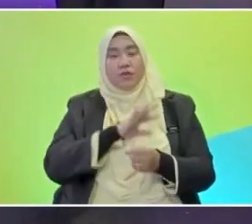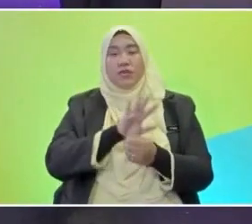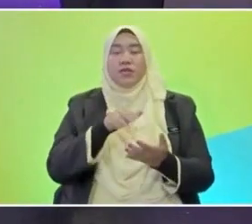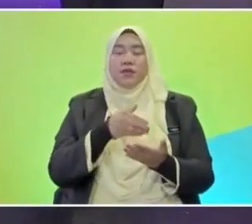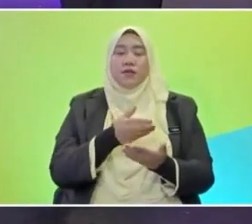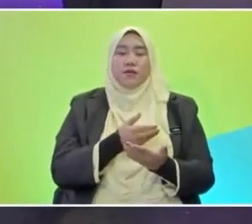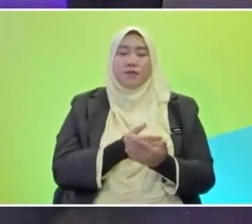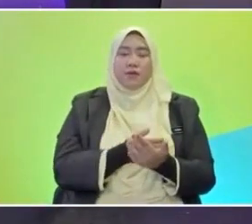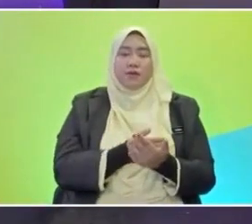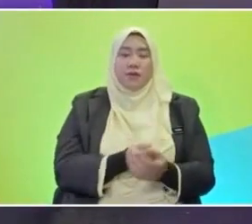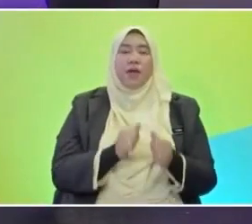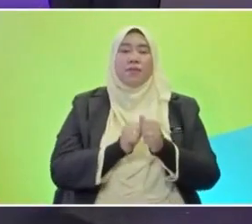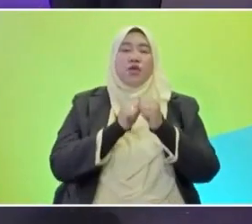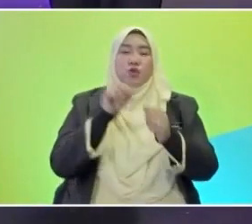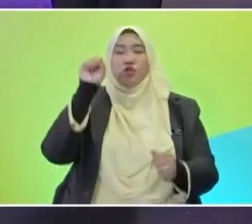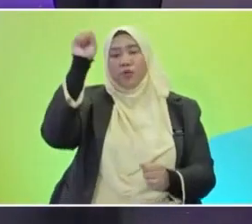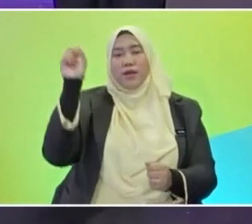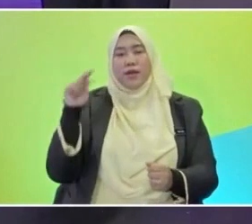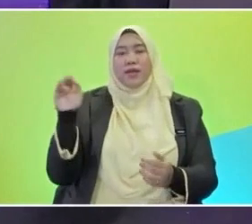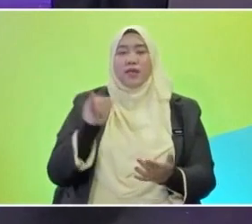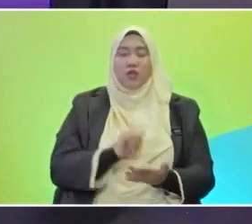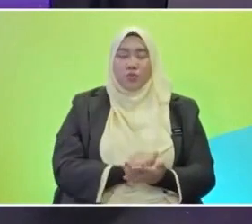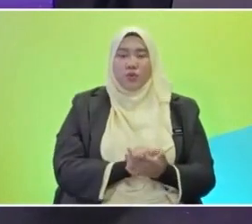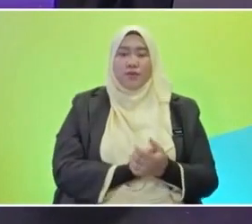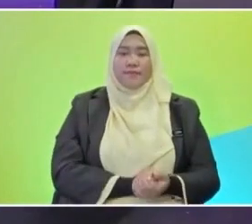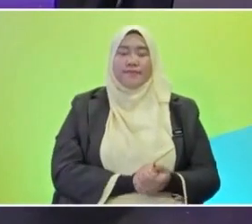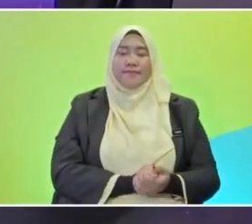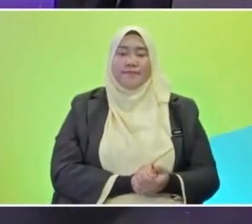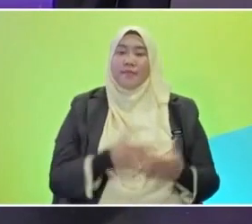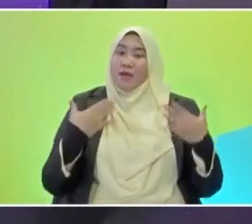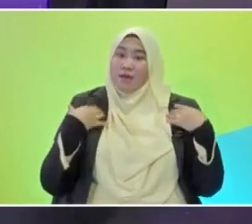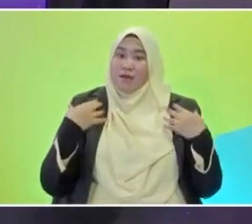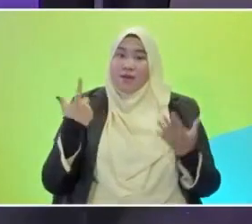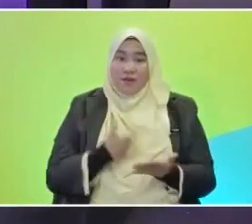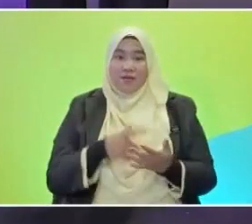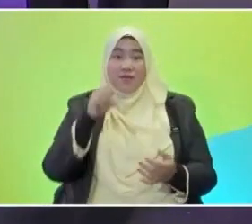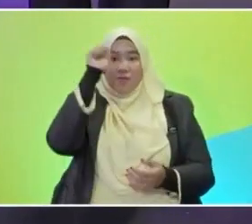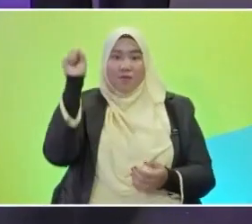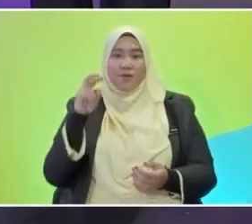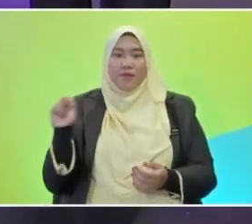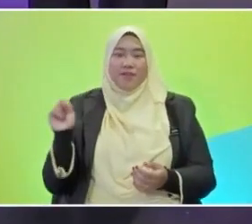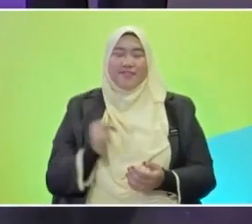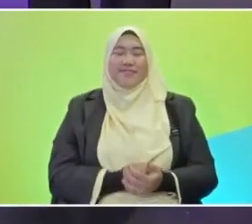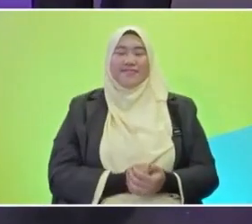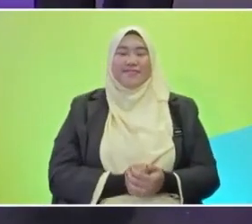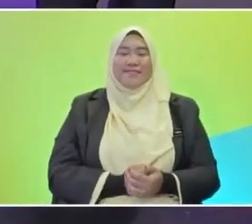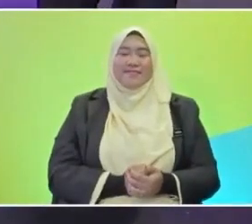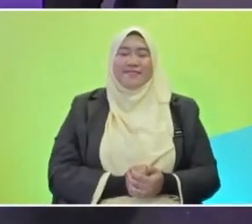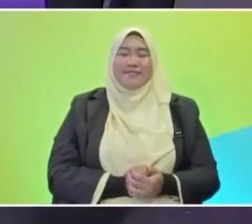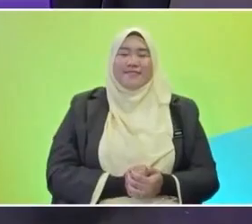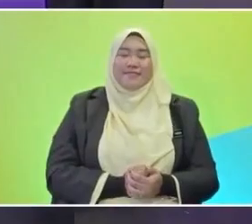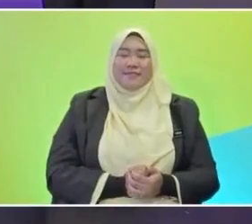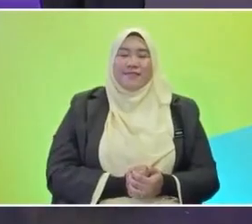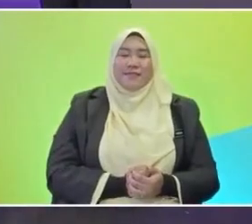lainnya berdasarkan soal tersebut Oke Baik Satu Ada lagi Ada lagi Ada lagi